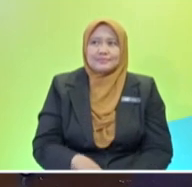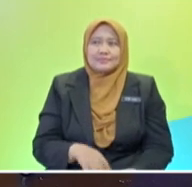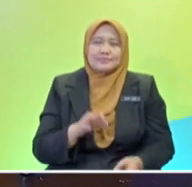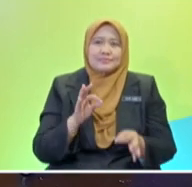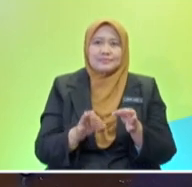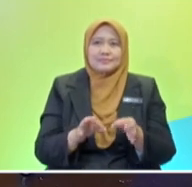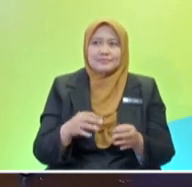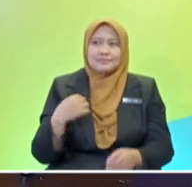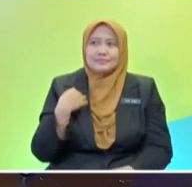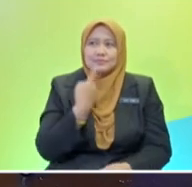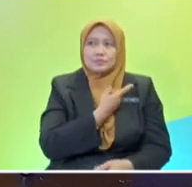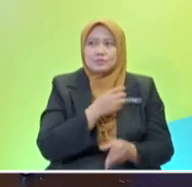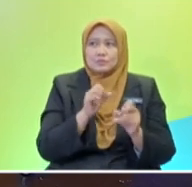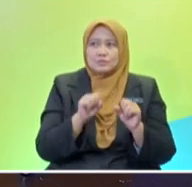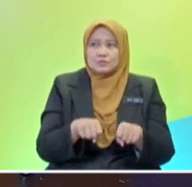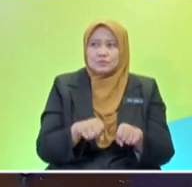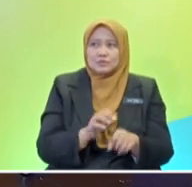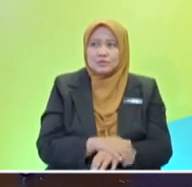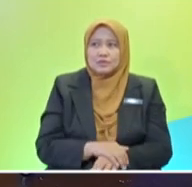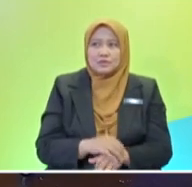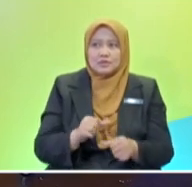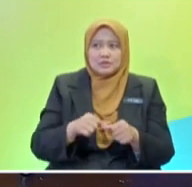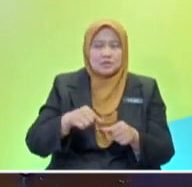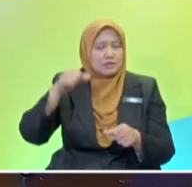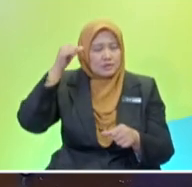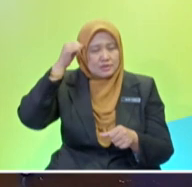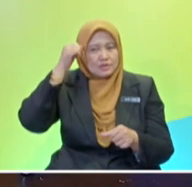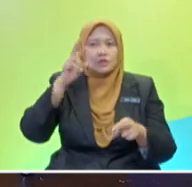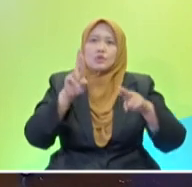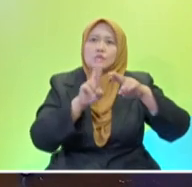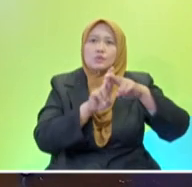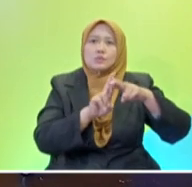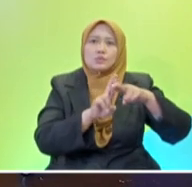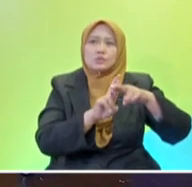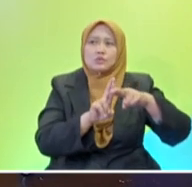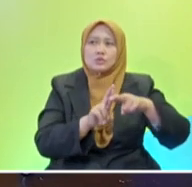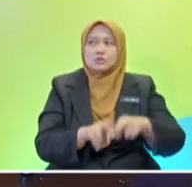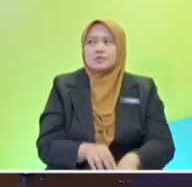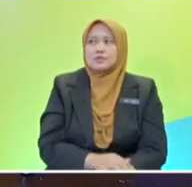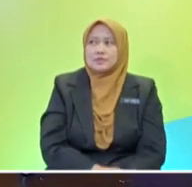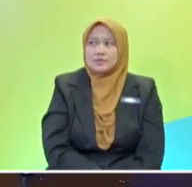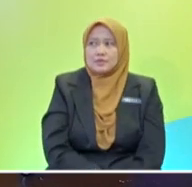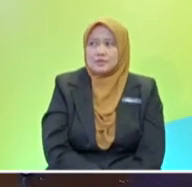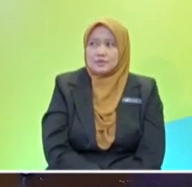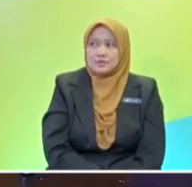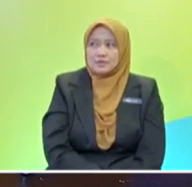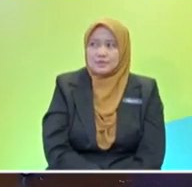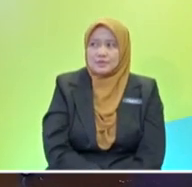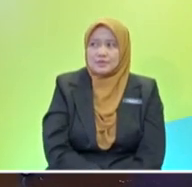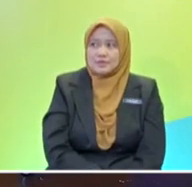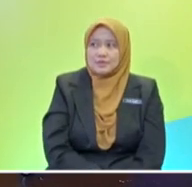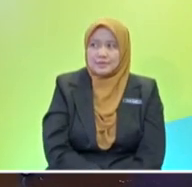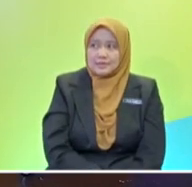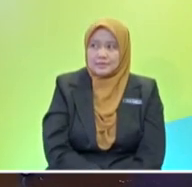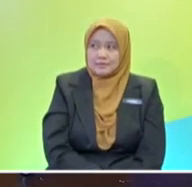boleh recap balik cikgu tadi? Kesimpulan yang kita boleh dapat pada hari ini pasal daun? Apa dia?